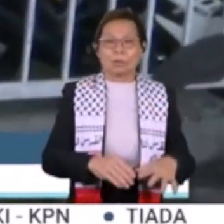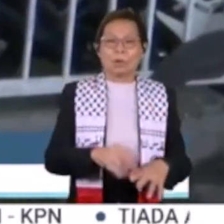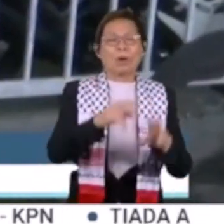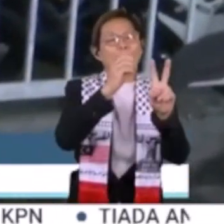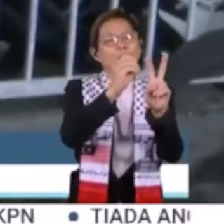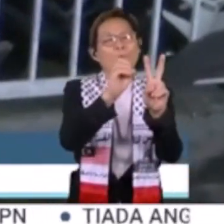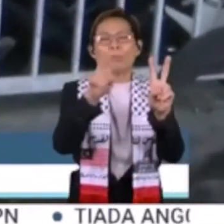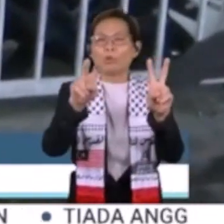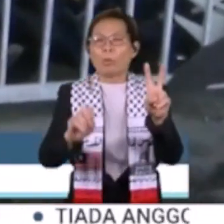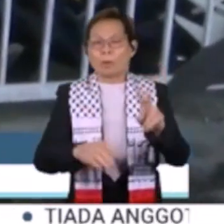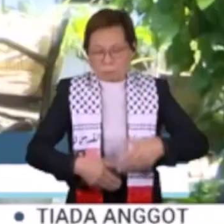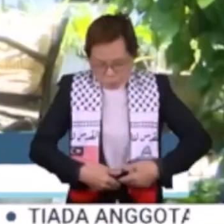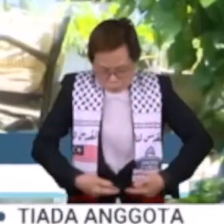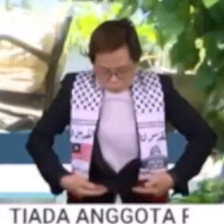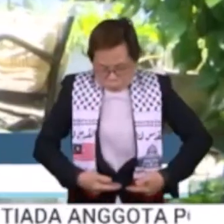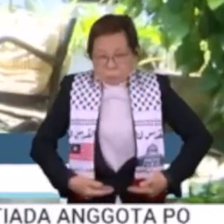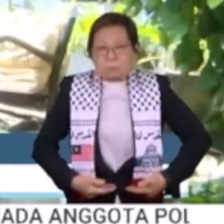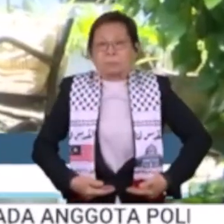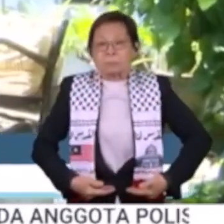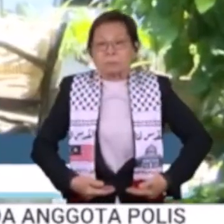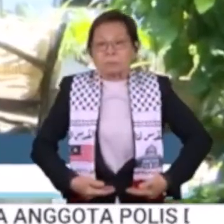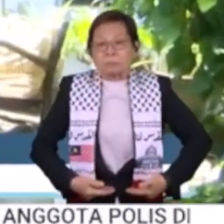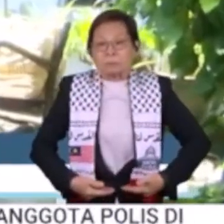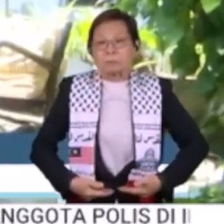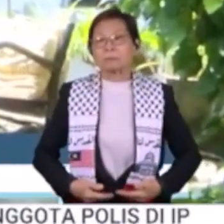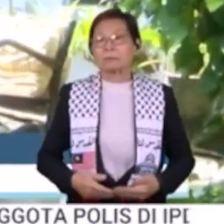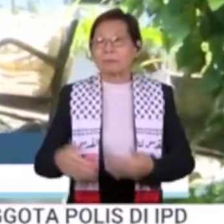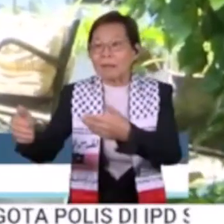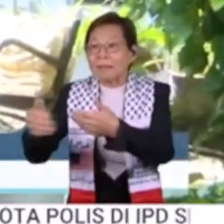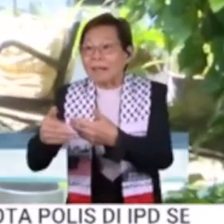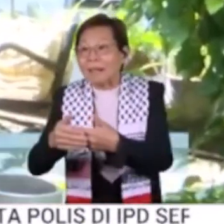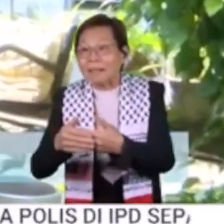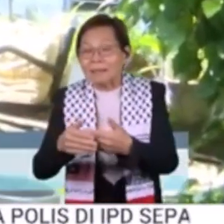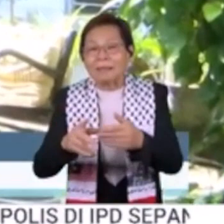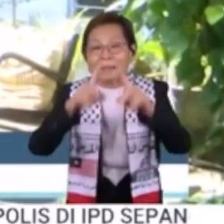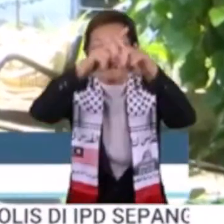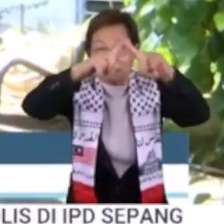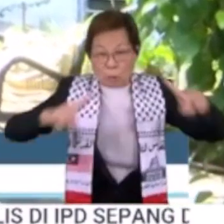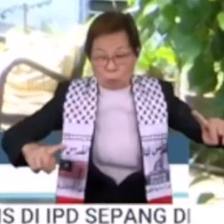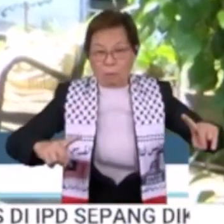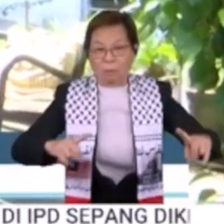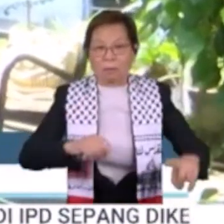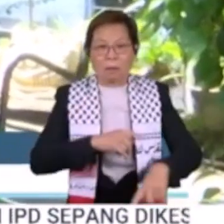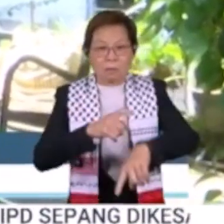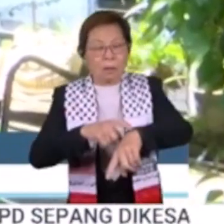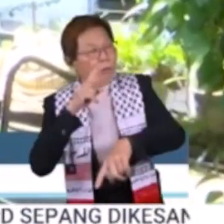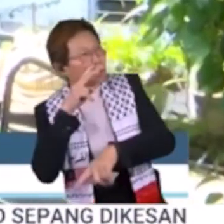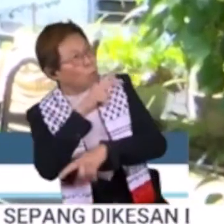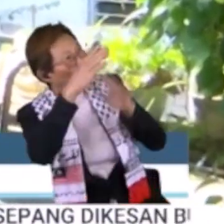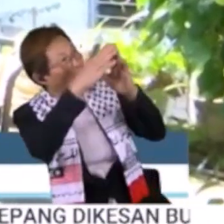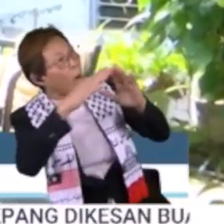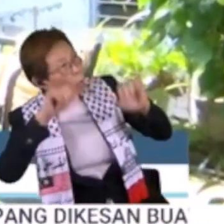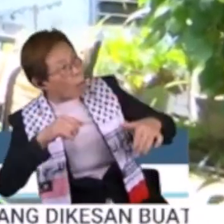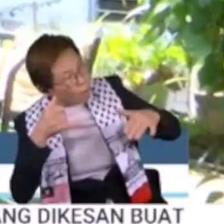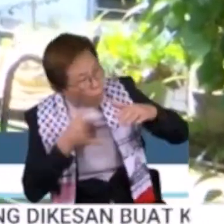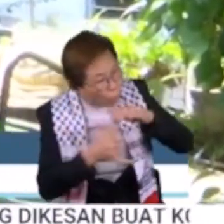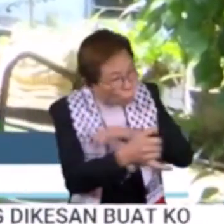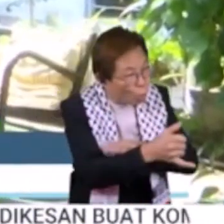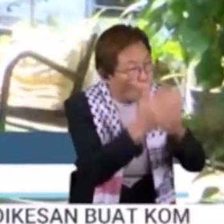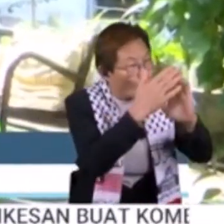2020 tu baru paras pusat. Dekat Dewan. Dewan. Waktu saya tengok kat rumah macam dah boleh masuk